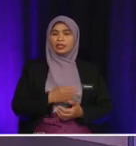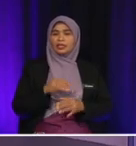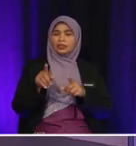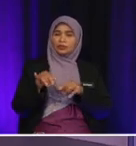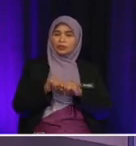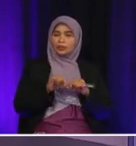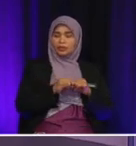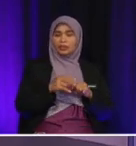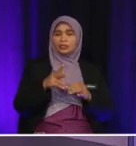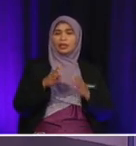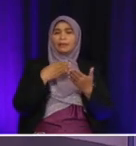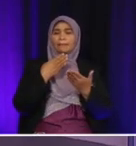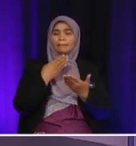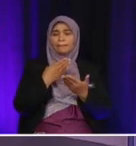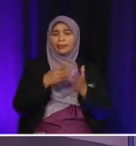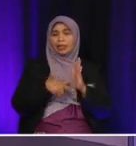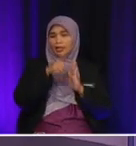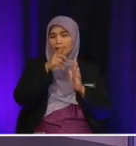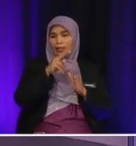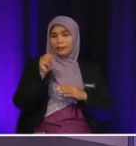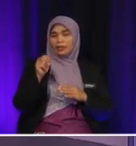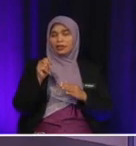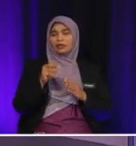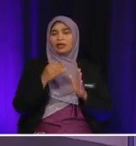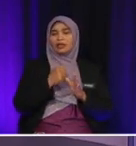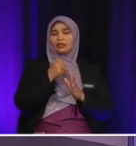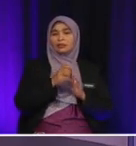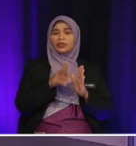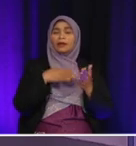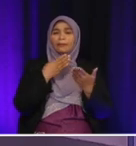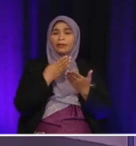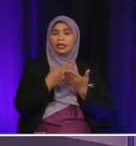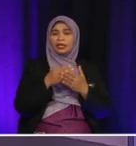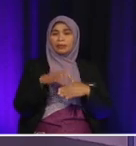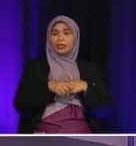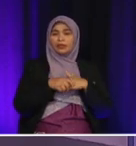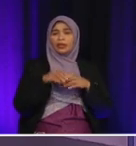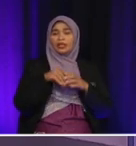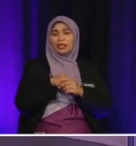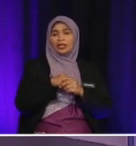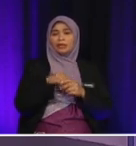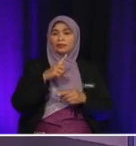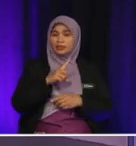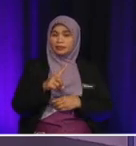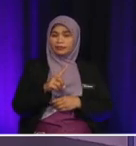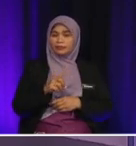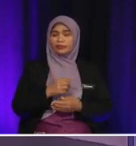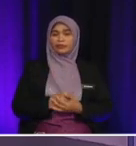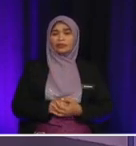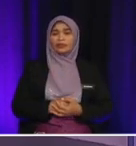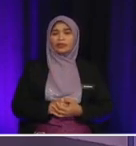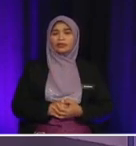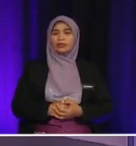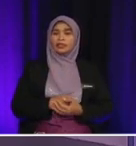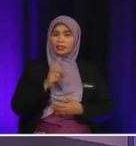hikmah hikmah ialah kelebihan apa kelebihan perkahwinan di dalam Islam Jadi mari kita lihat tips